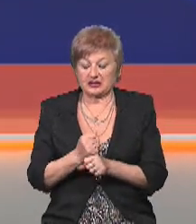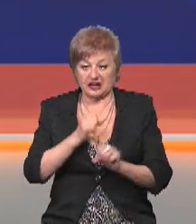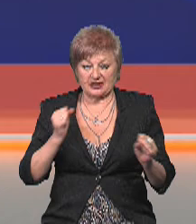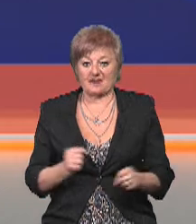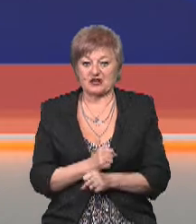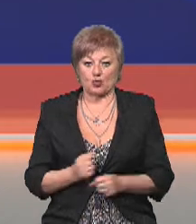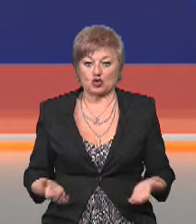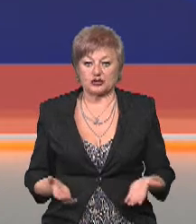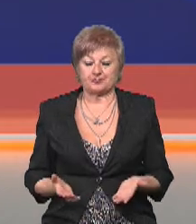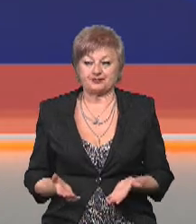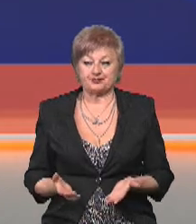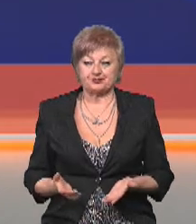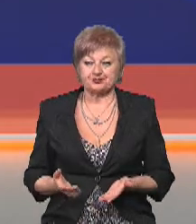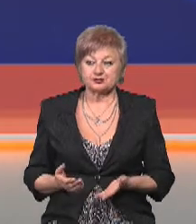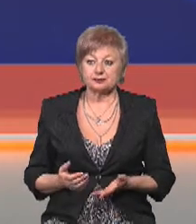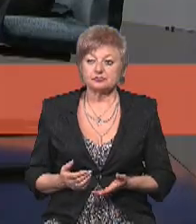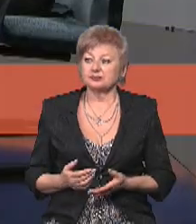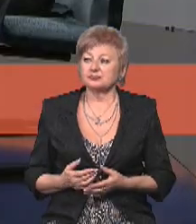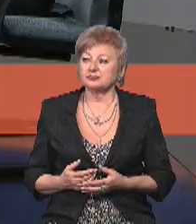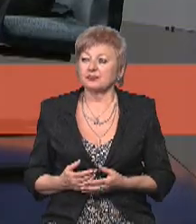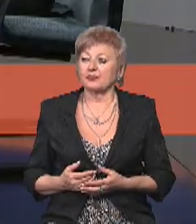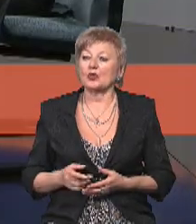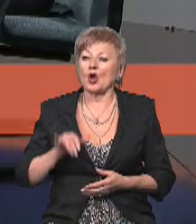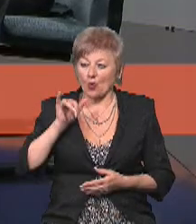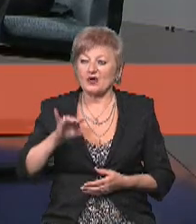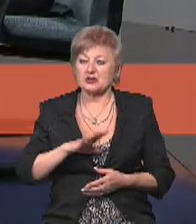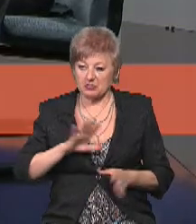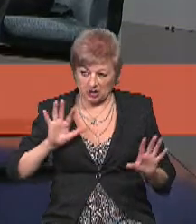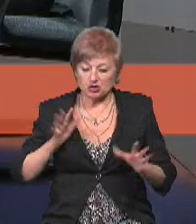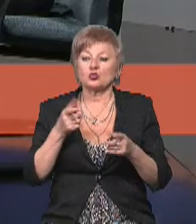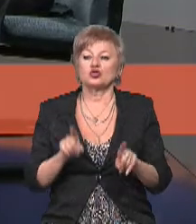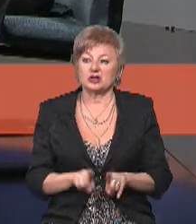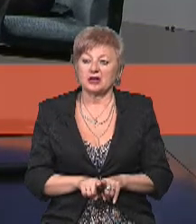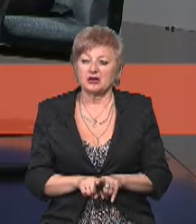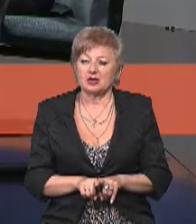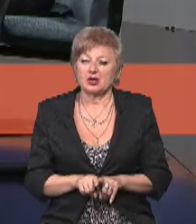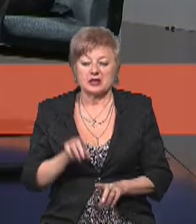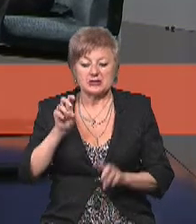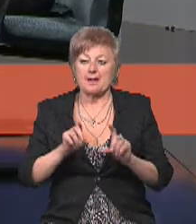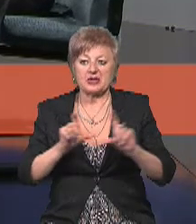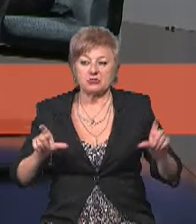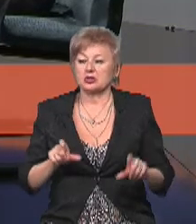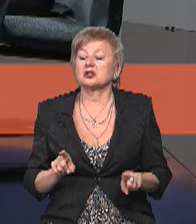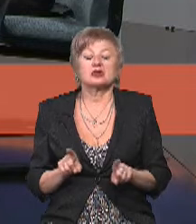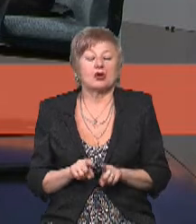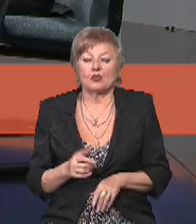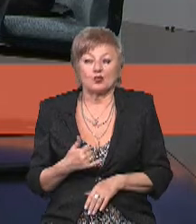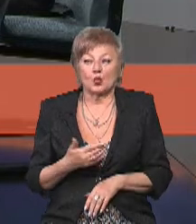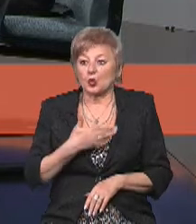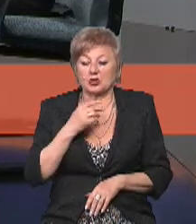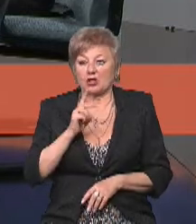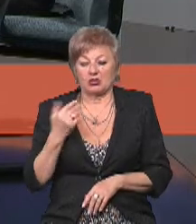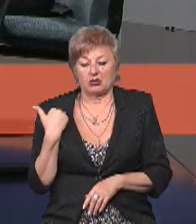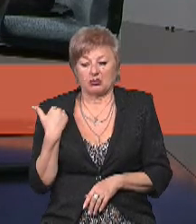невозможно. Это, ну, у вас є такі випадки? Фіксуються вони на підприємстві? Ні, у нас так... такого нет. К нам ніхто